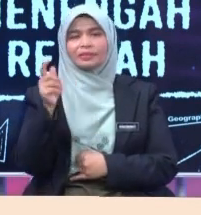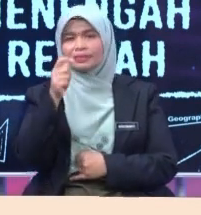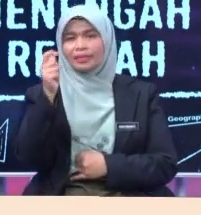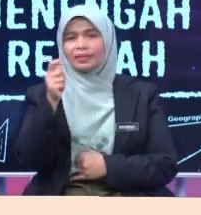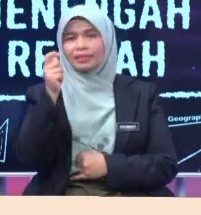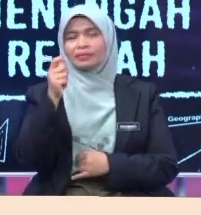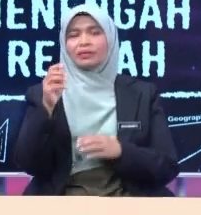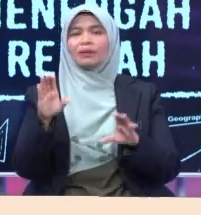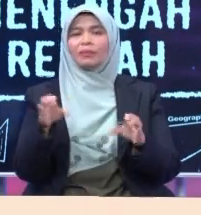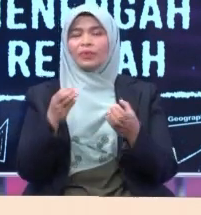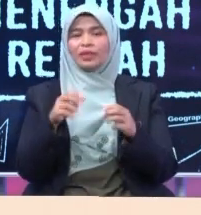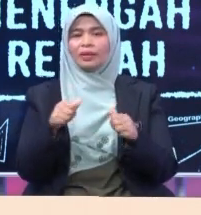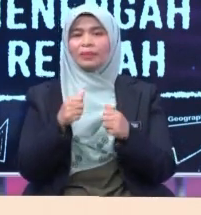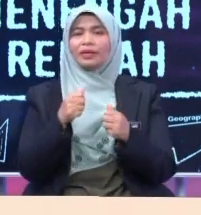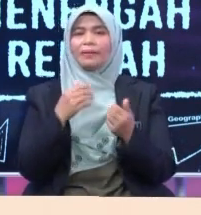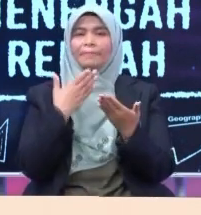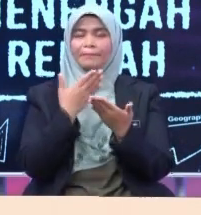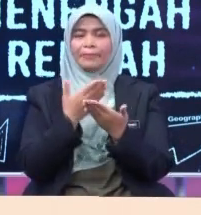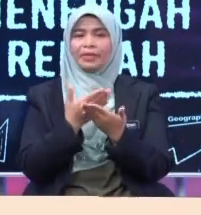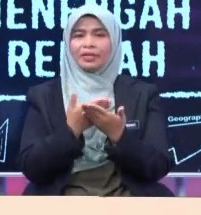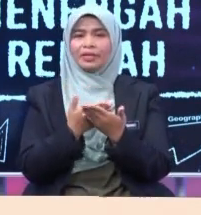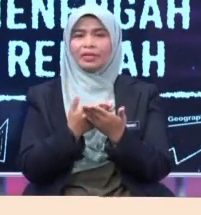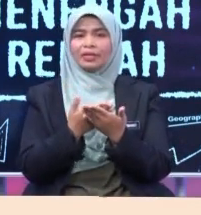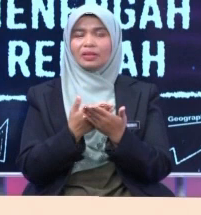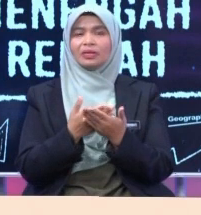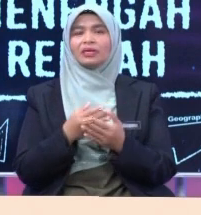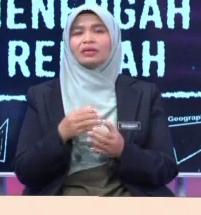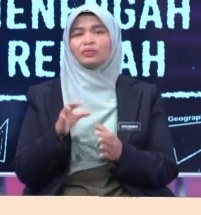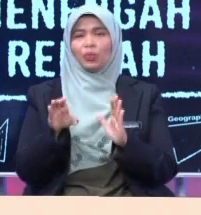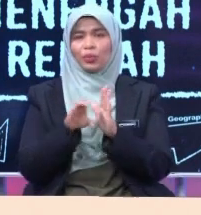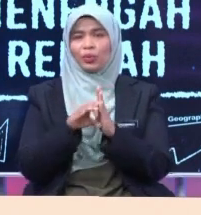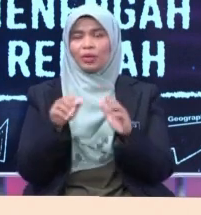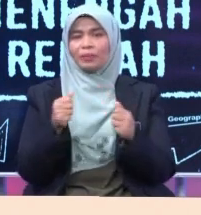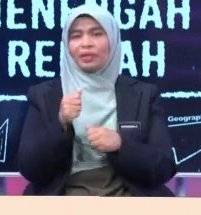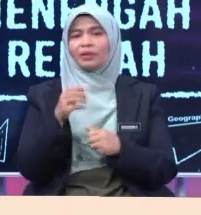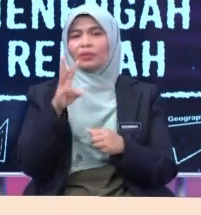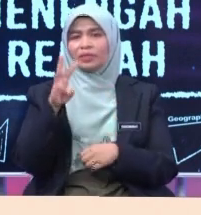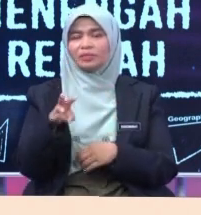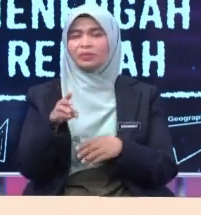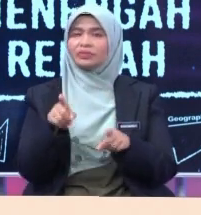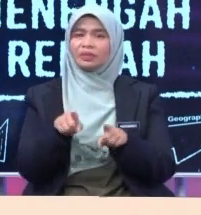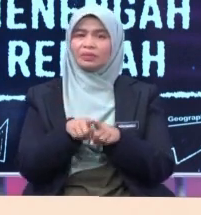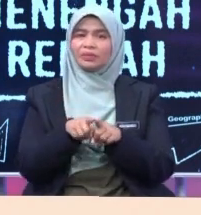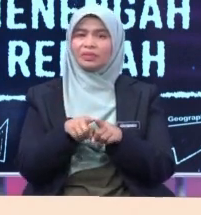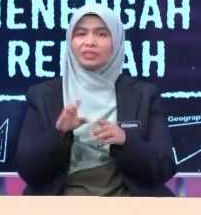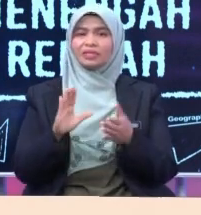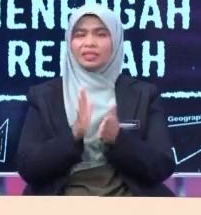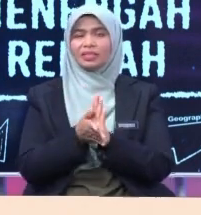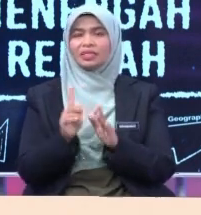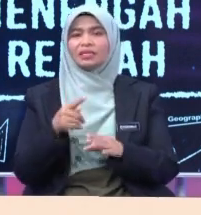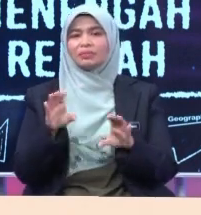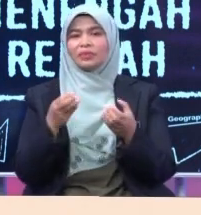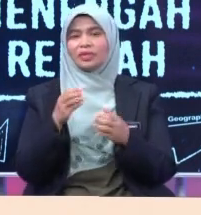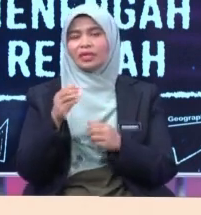kadang amalan-amalan kita yang wajib pun kadang ada lompong-lompong kan. Jadi kita perbanyakkan dengan amalan-amalan sunat supaya dapat